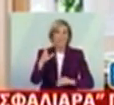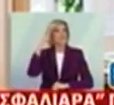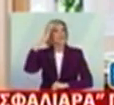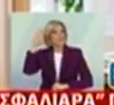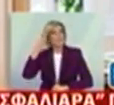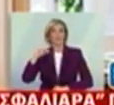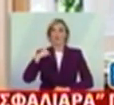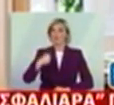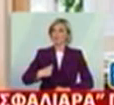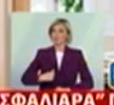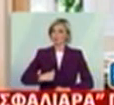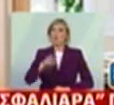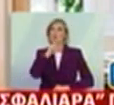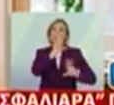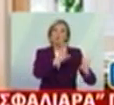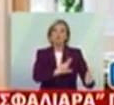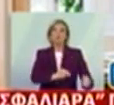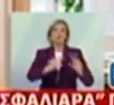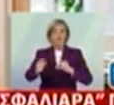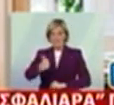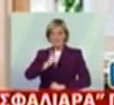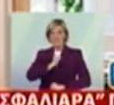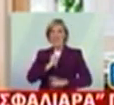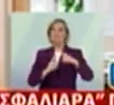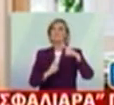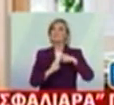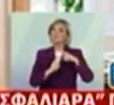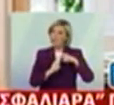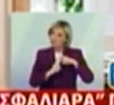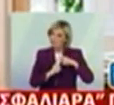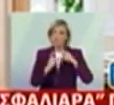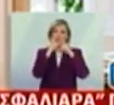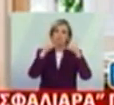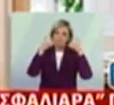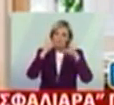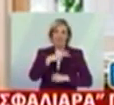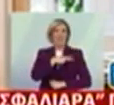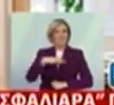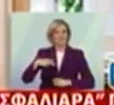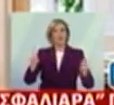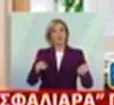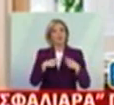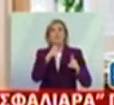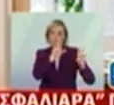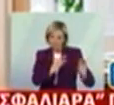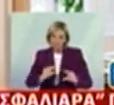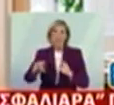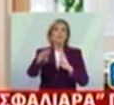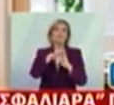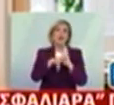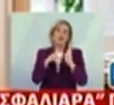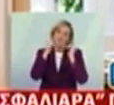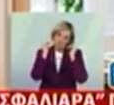Παπαγεωργίου, ξεκινάει η δημόσια συζήτηση για τα ομόφυλα ζευγάρια. Έτσι, ξεκινάει. Να πούμε καταρχήν να καλησπέρισω και τον